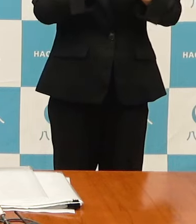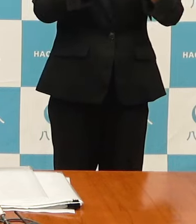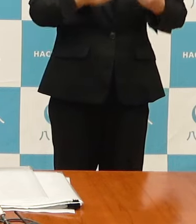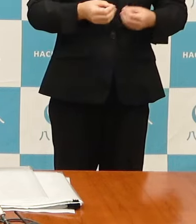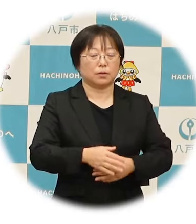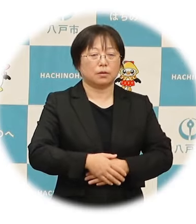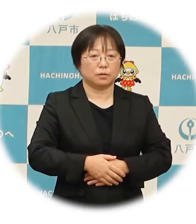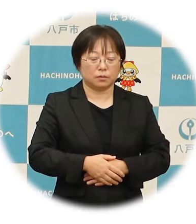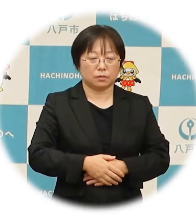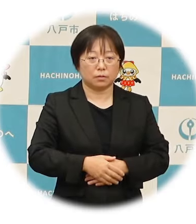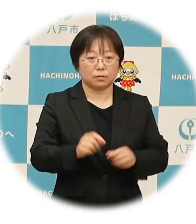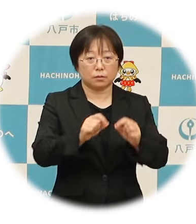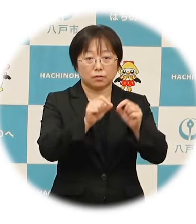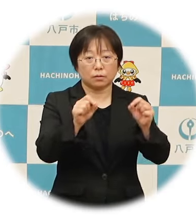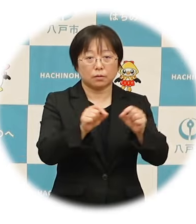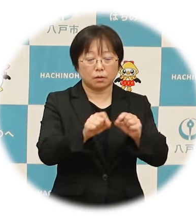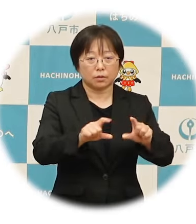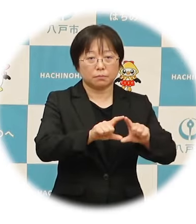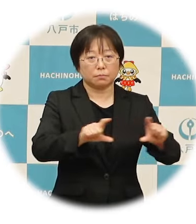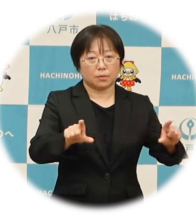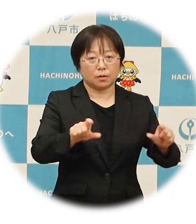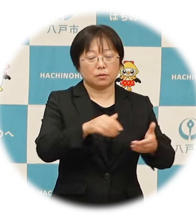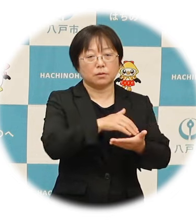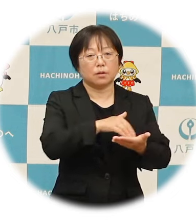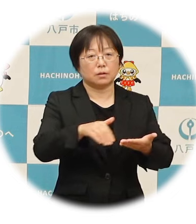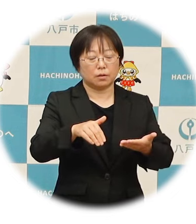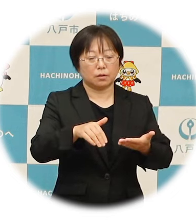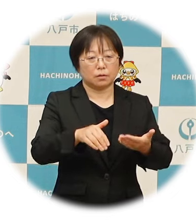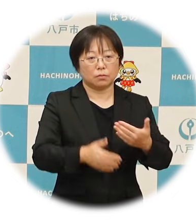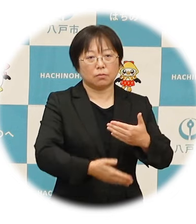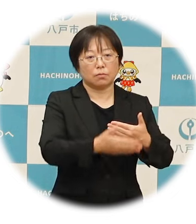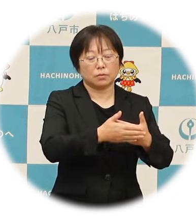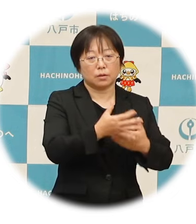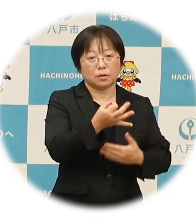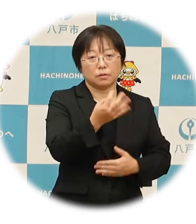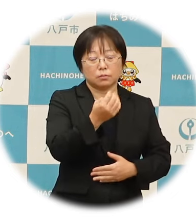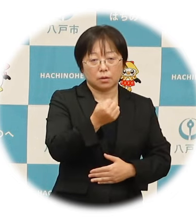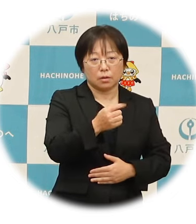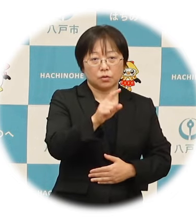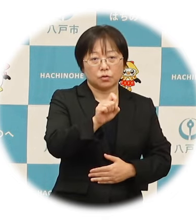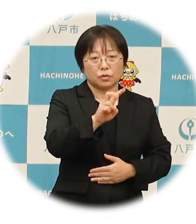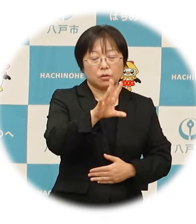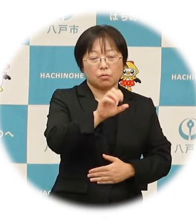ました。その結果、一般会計の補正予算額は